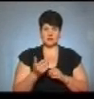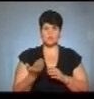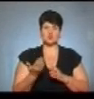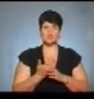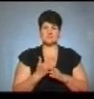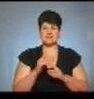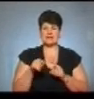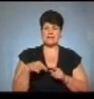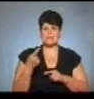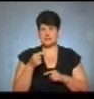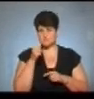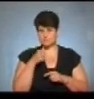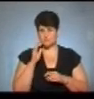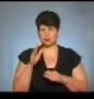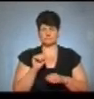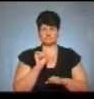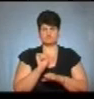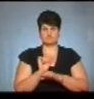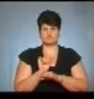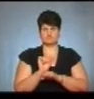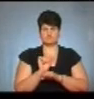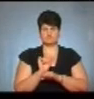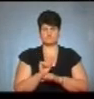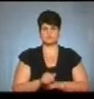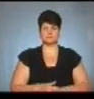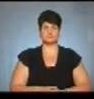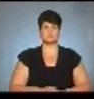на наступний місяць будуть припинені.